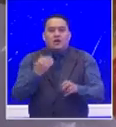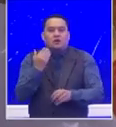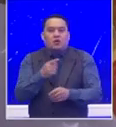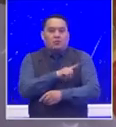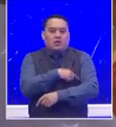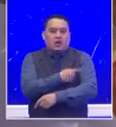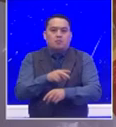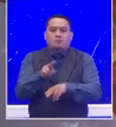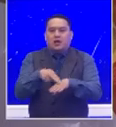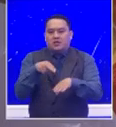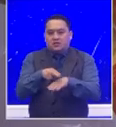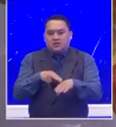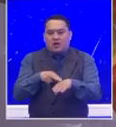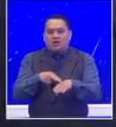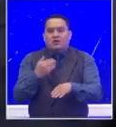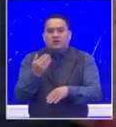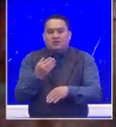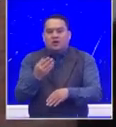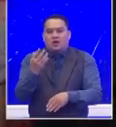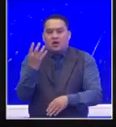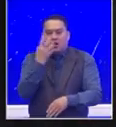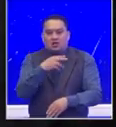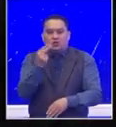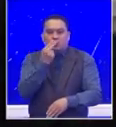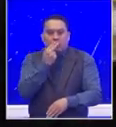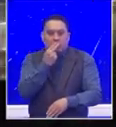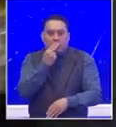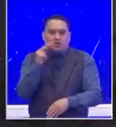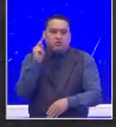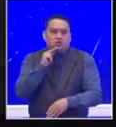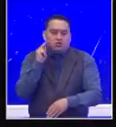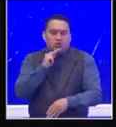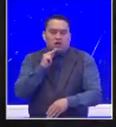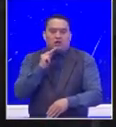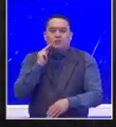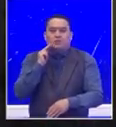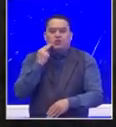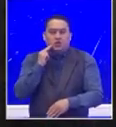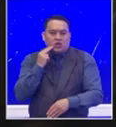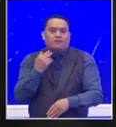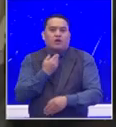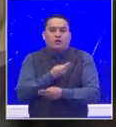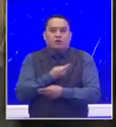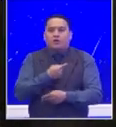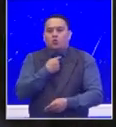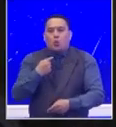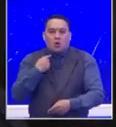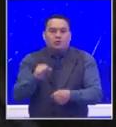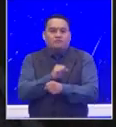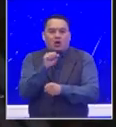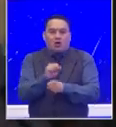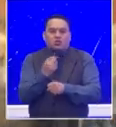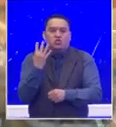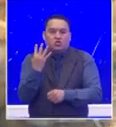для медиков, полицейских и санитарных эпидемиологов горячее питание, чай и печенье. Напомним, на территории областного центра выставлены